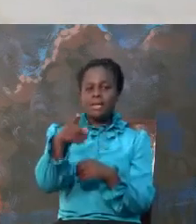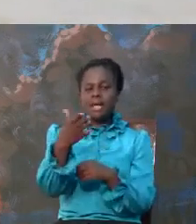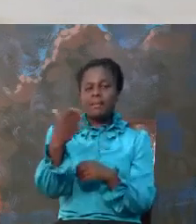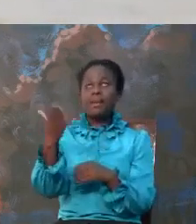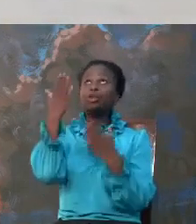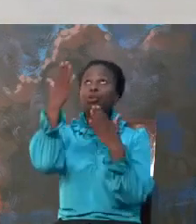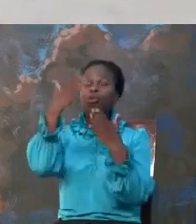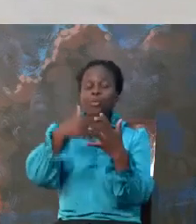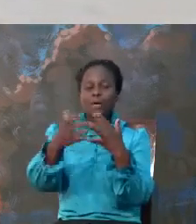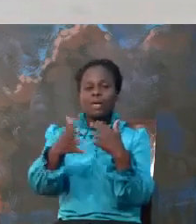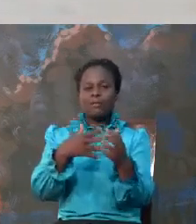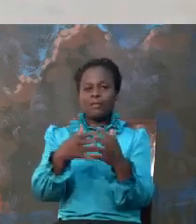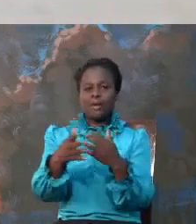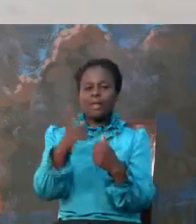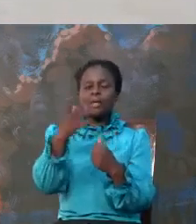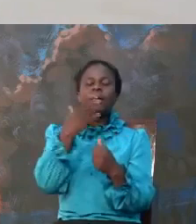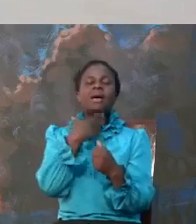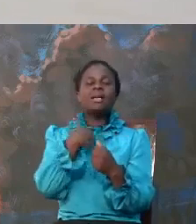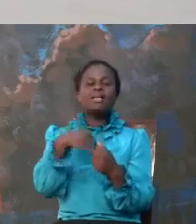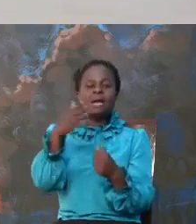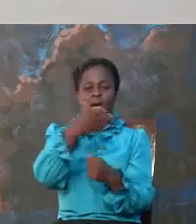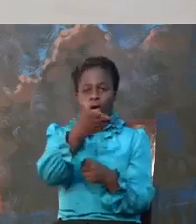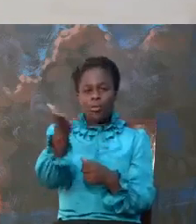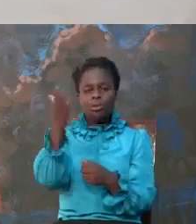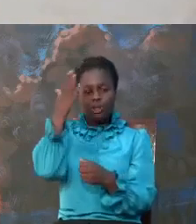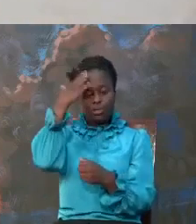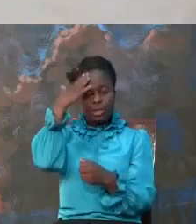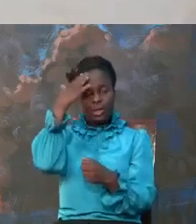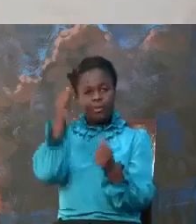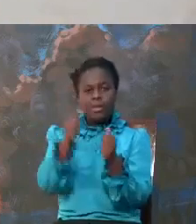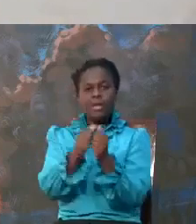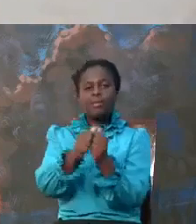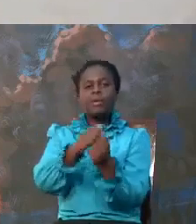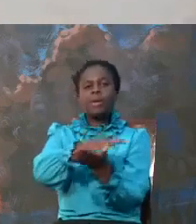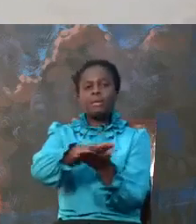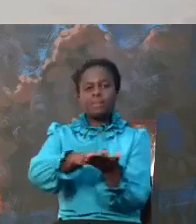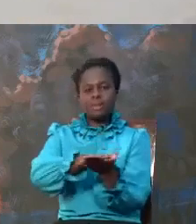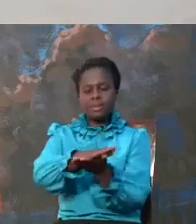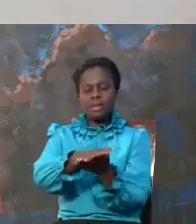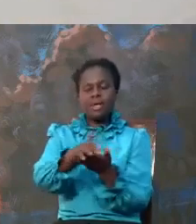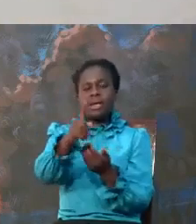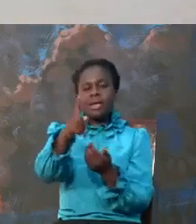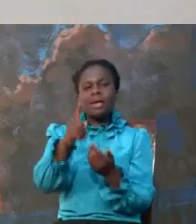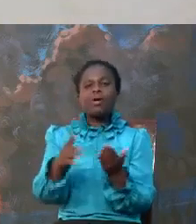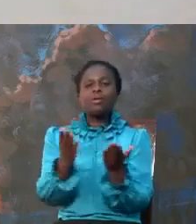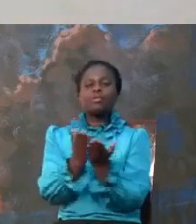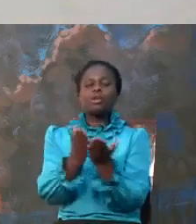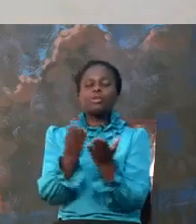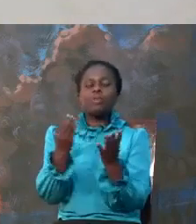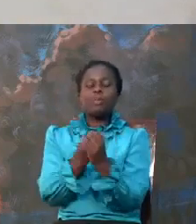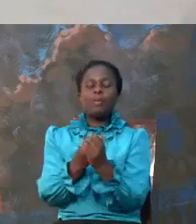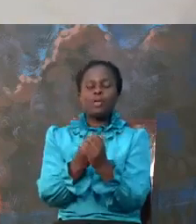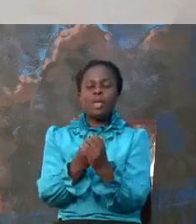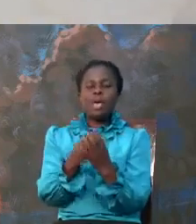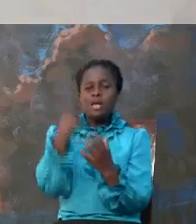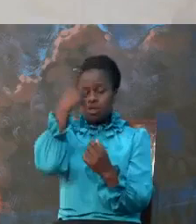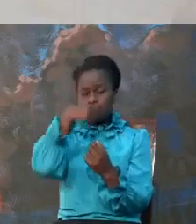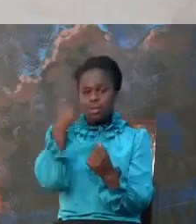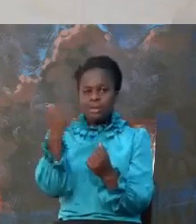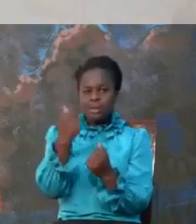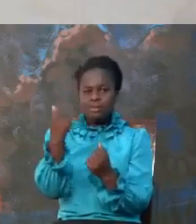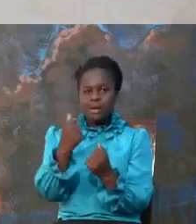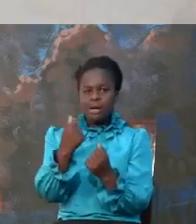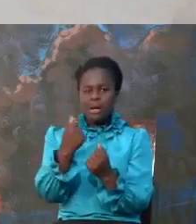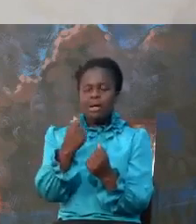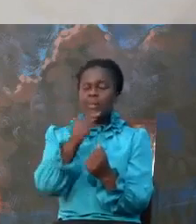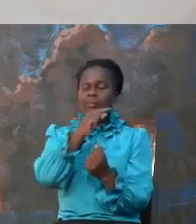Mungu alifanya, na anataka tuweze kuelewa hapa jambo la msingi. Ingawa tutasoma, maana ni sura nzima, lakini nitasoma pamoja na wewe tu